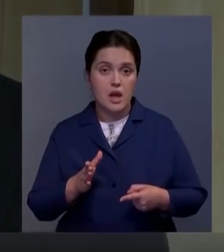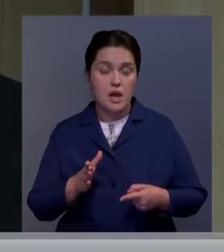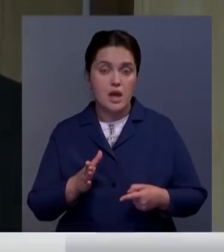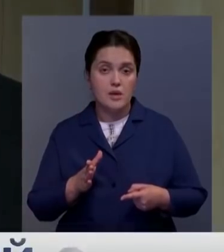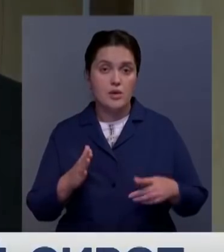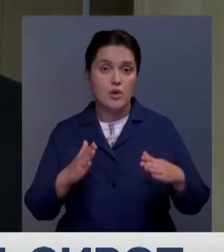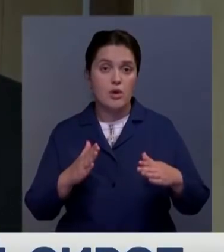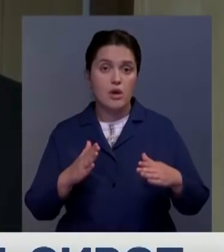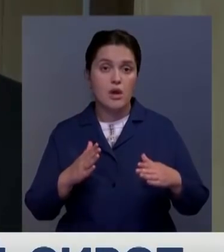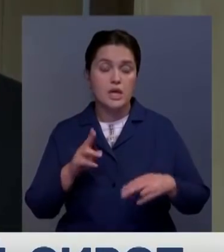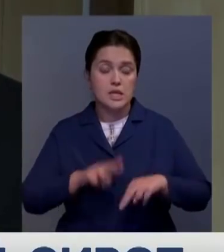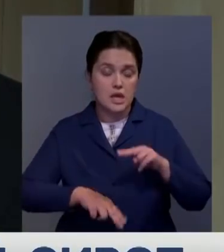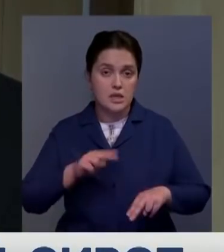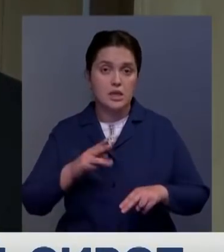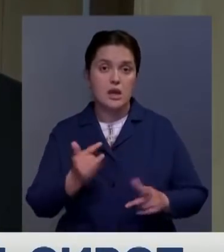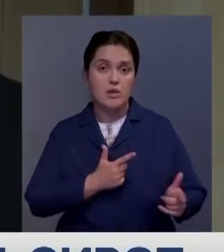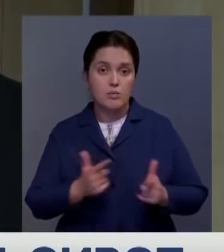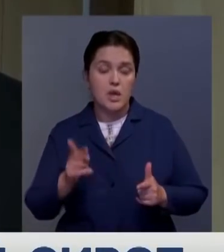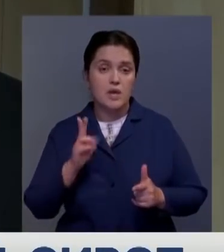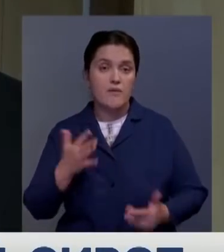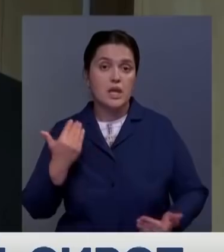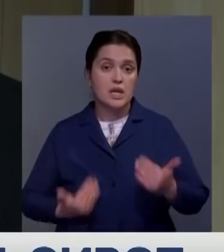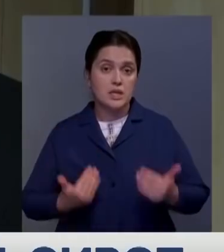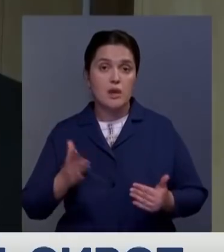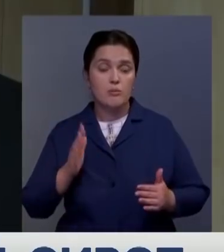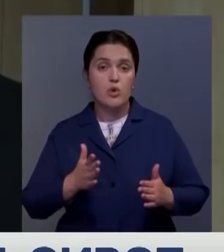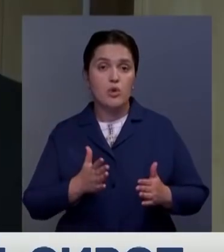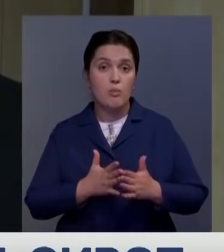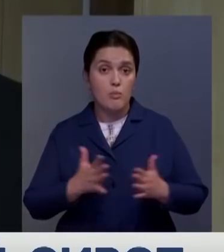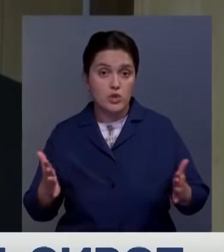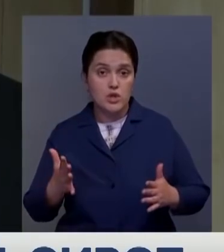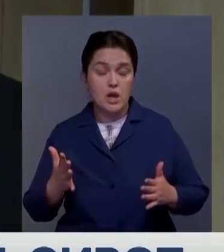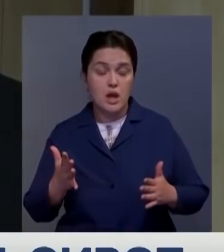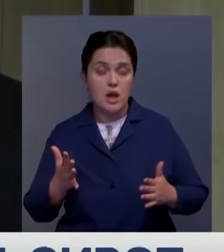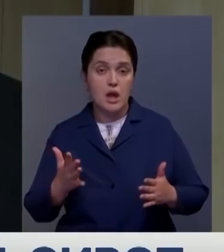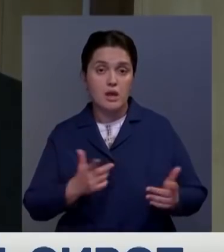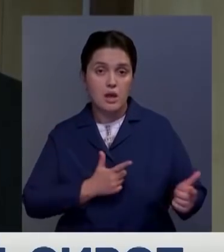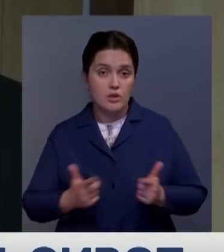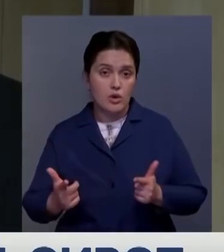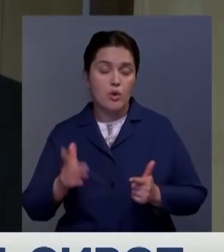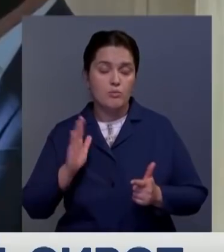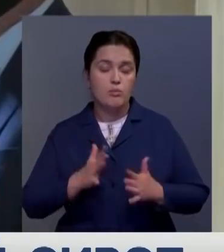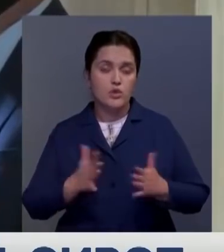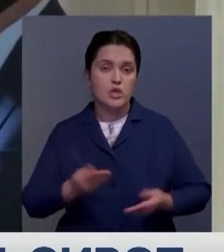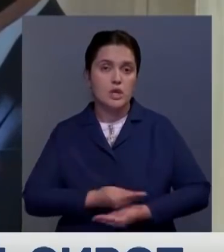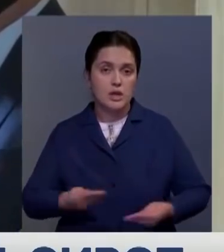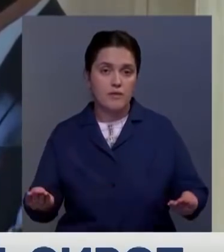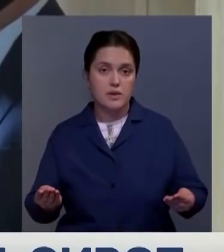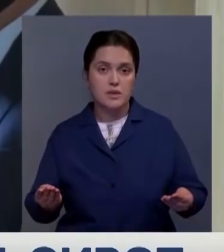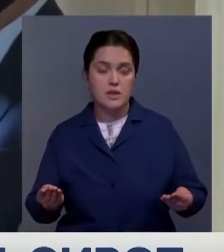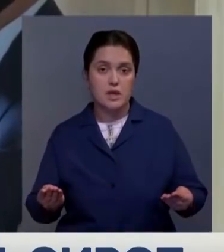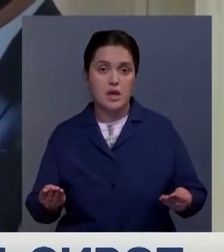строительства и сдачи квартир идет. То есть, если бы будет больше сдаваться квартир, будет, соответственно, больше даваться. При этом,